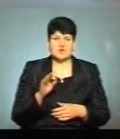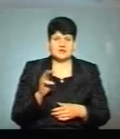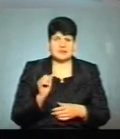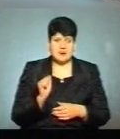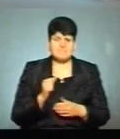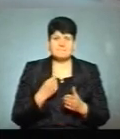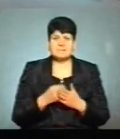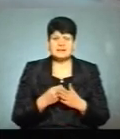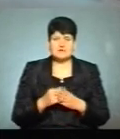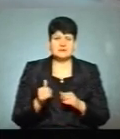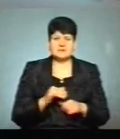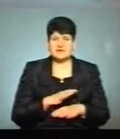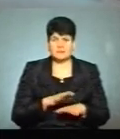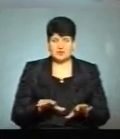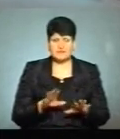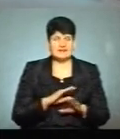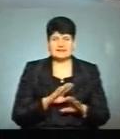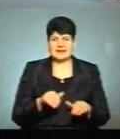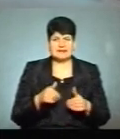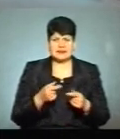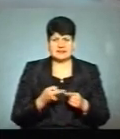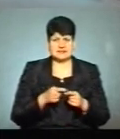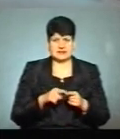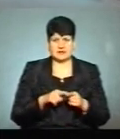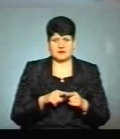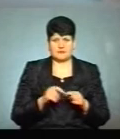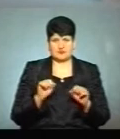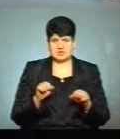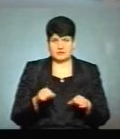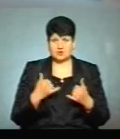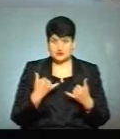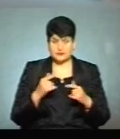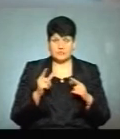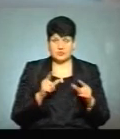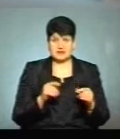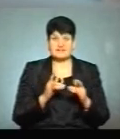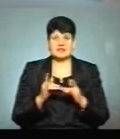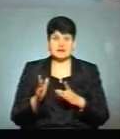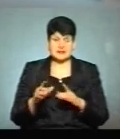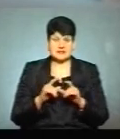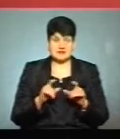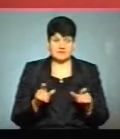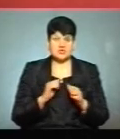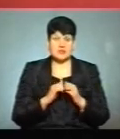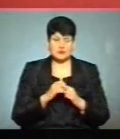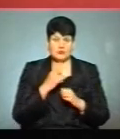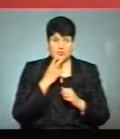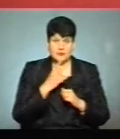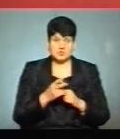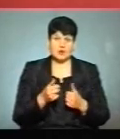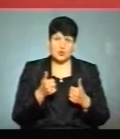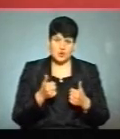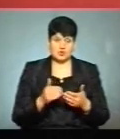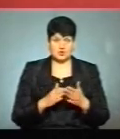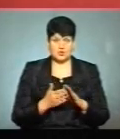матеріально забезпечена не була, вона не дає таких можливостей. І сьогодні, якщо ви поїдете в інтернатні заклади, дуже часто ви побачите досить хороші